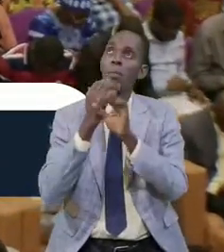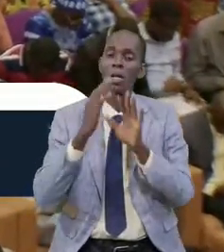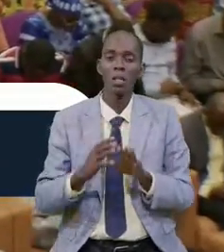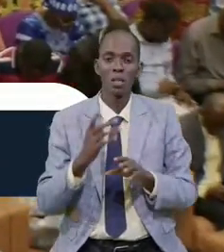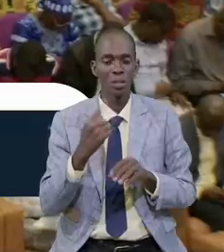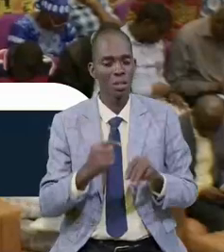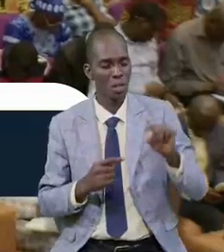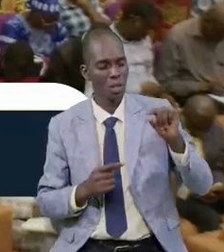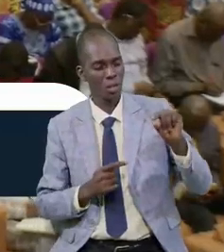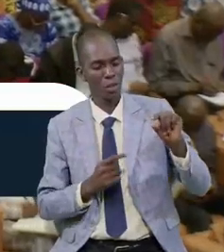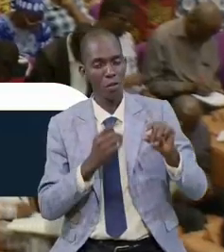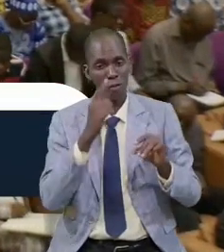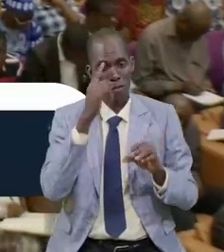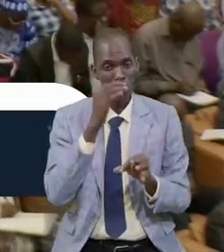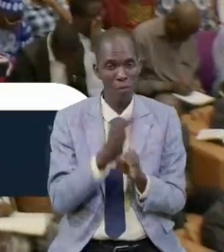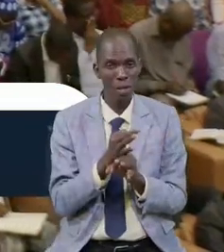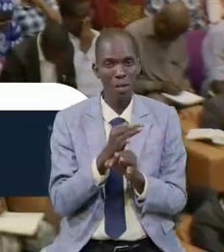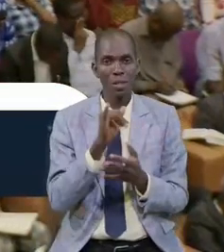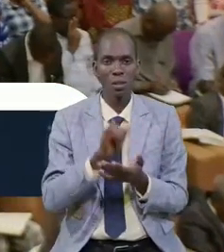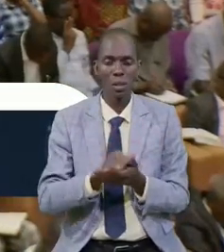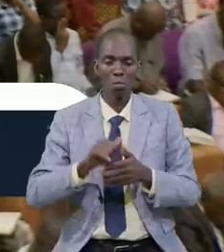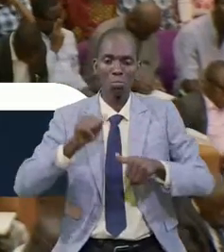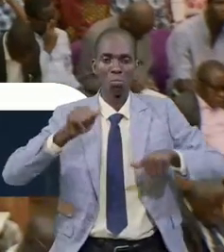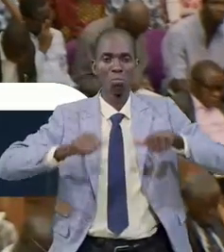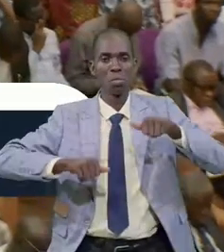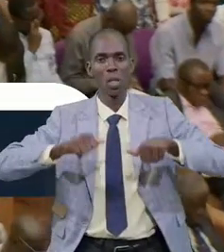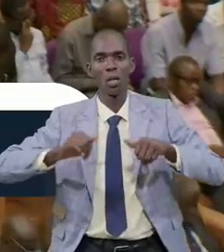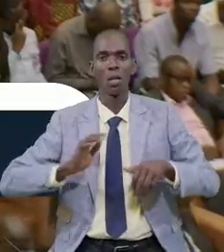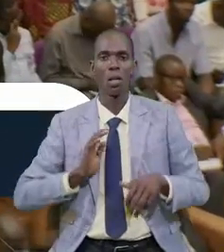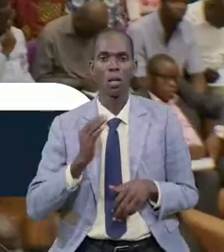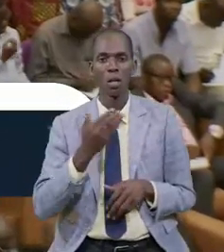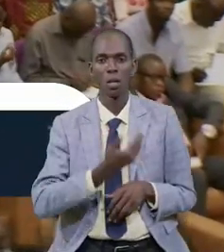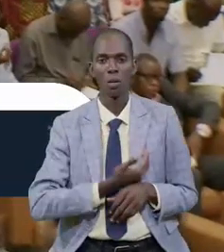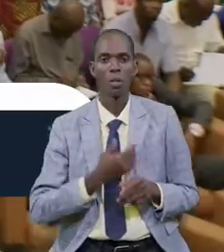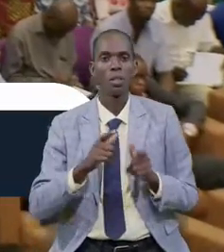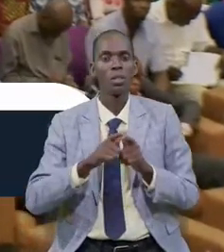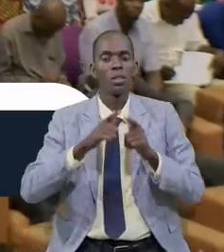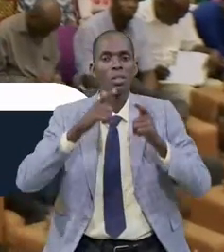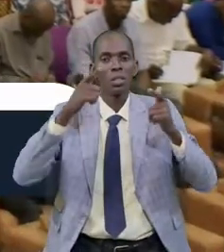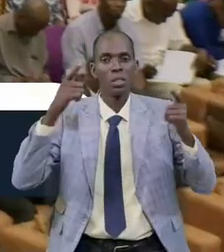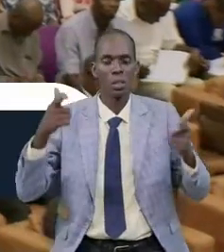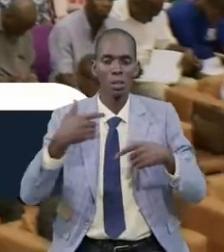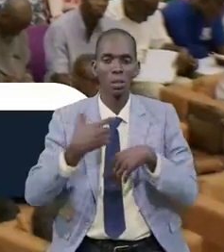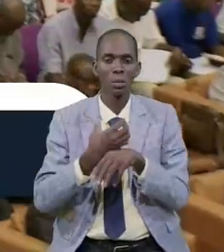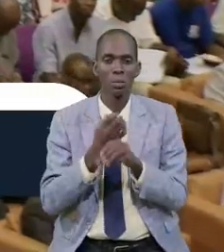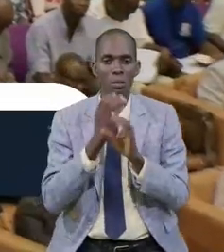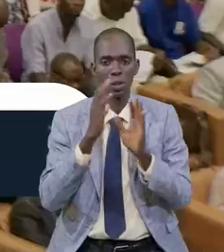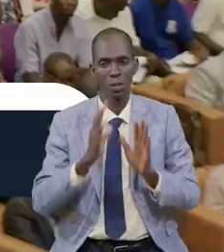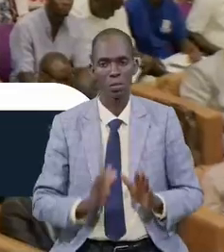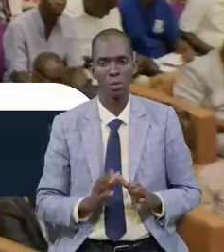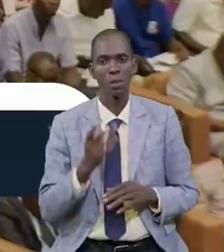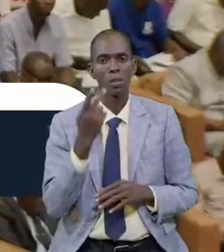La petite foi qui doute de notre grand Créateur.